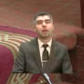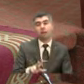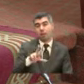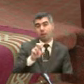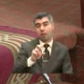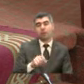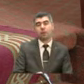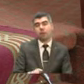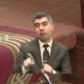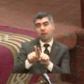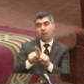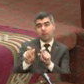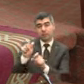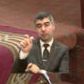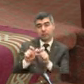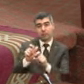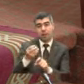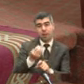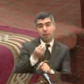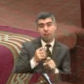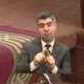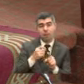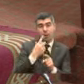من القاصرين هم غير مرافقين.